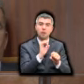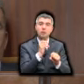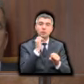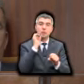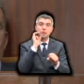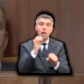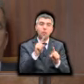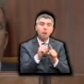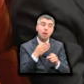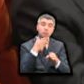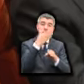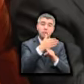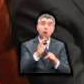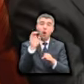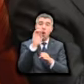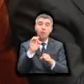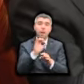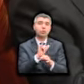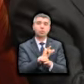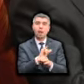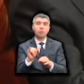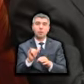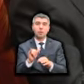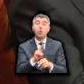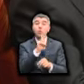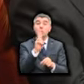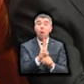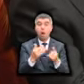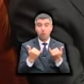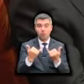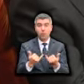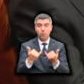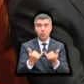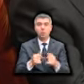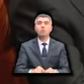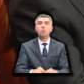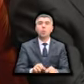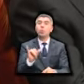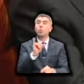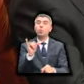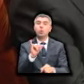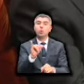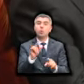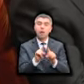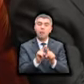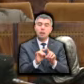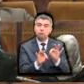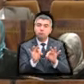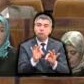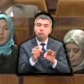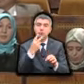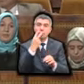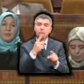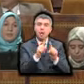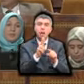عبور نحو أوروبا فقط. نسائلكم السيد الوزير المحترم، ما هي آلية تنزيل الرؤية الملكية